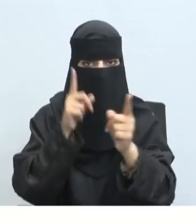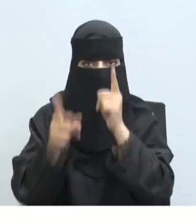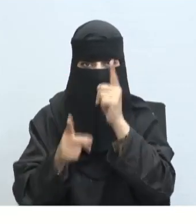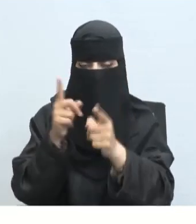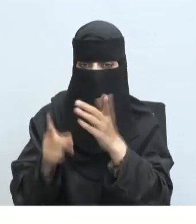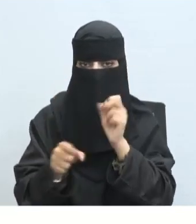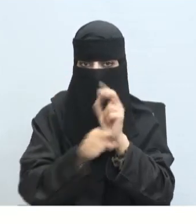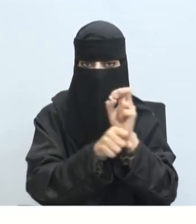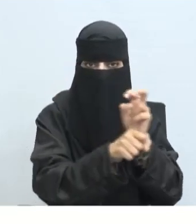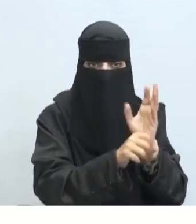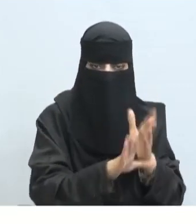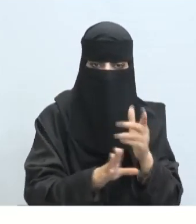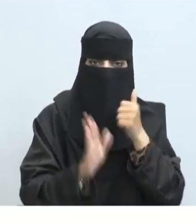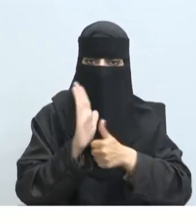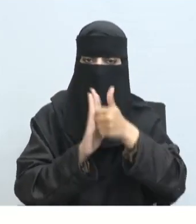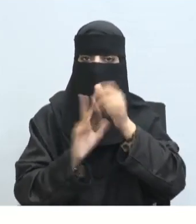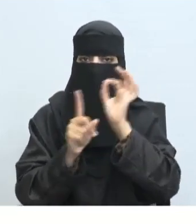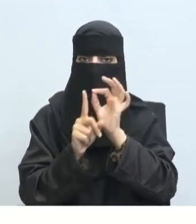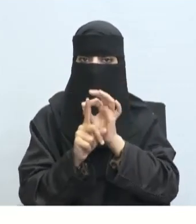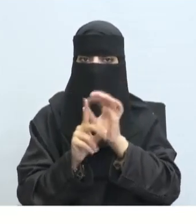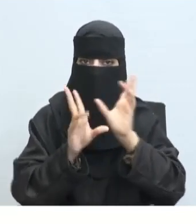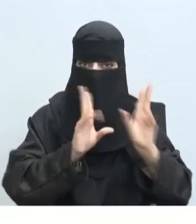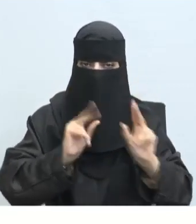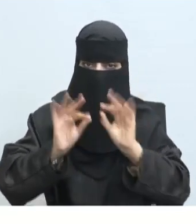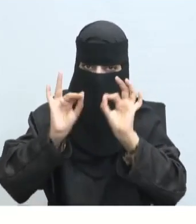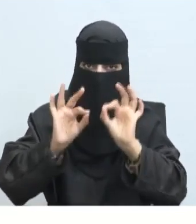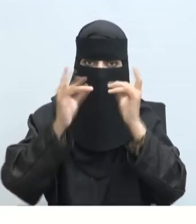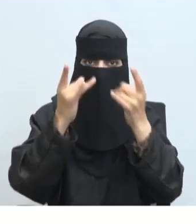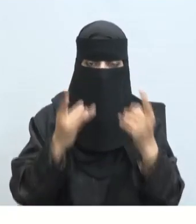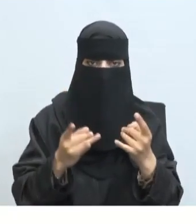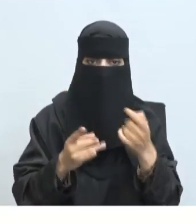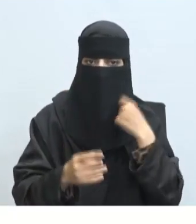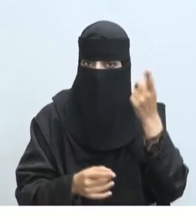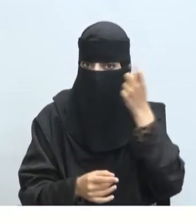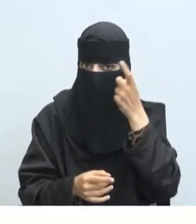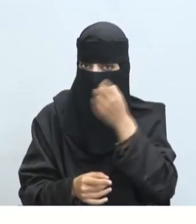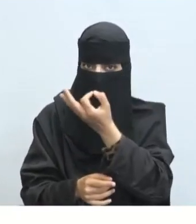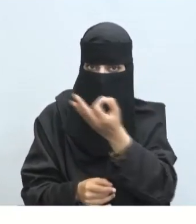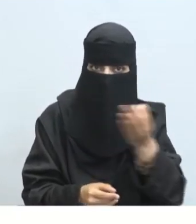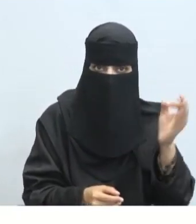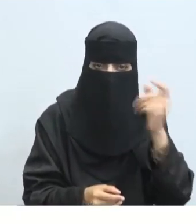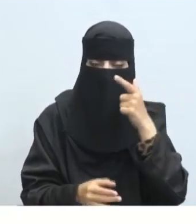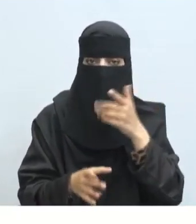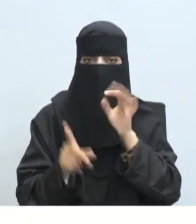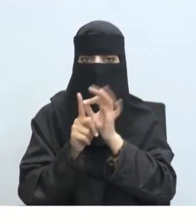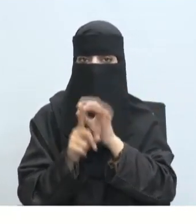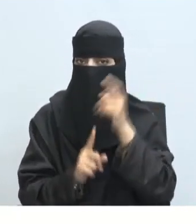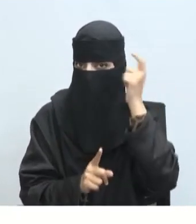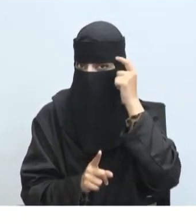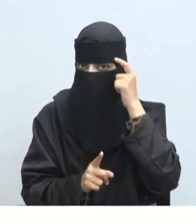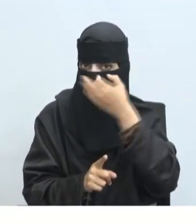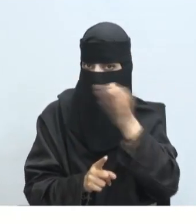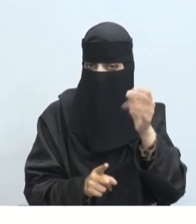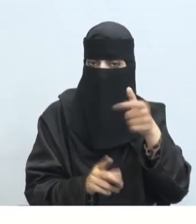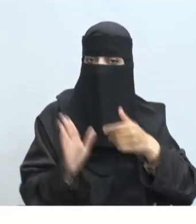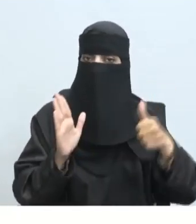لكي يستطيعوا ان ينجزوا الهدف بالشكل الصحيح بالتالي فهم الجميع لهدفك من الفعاليه